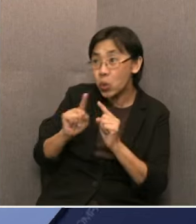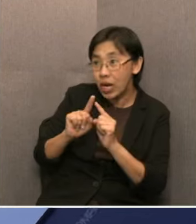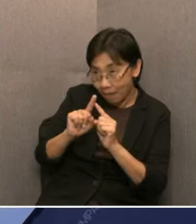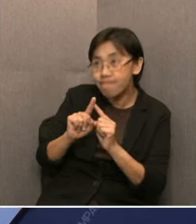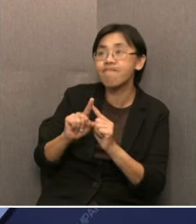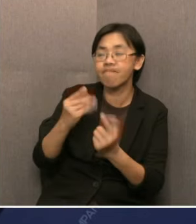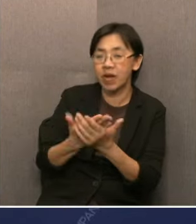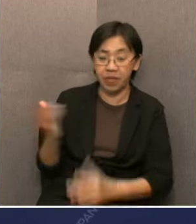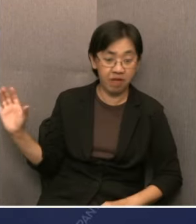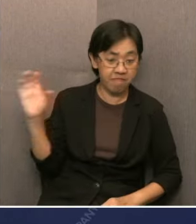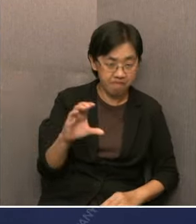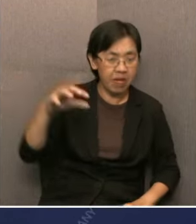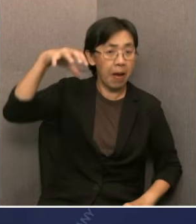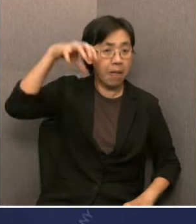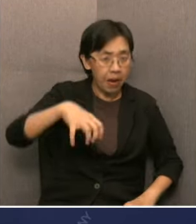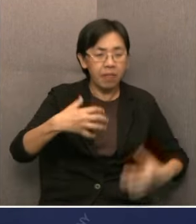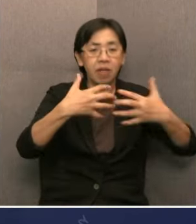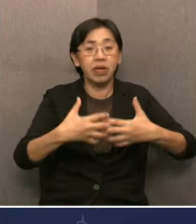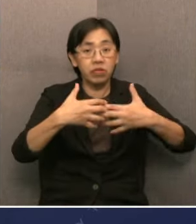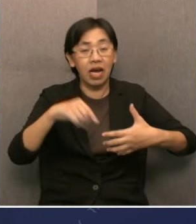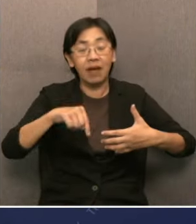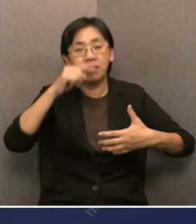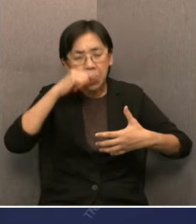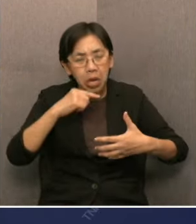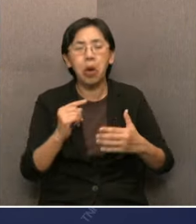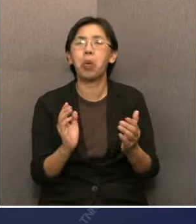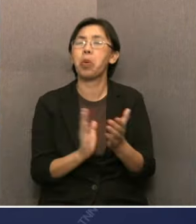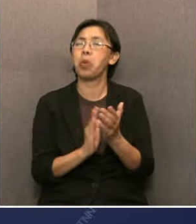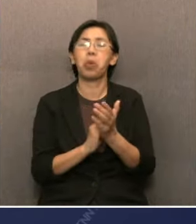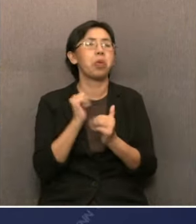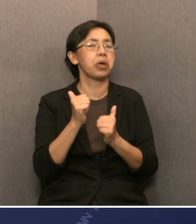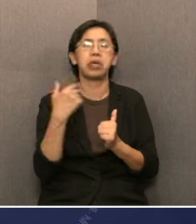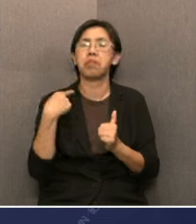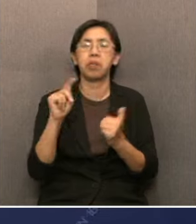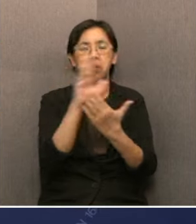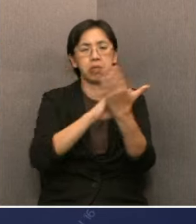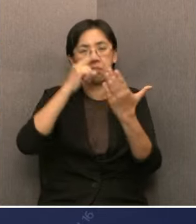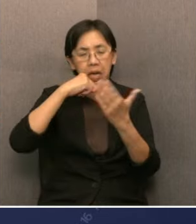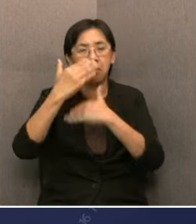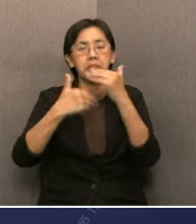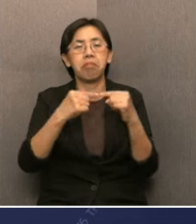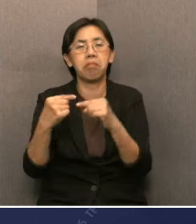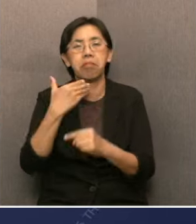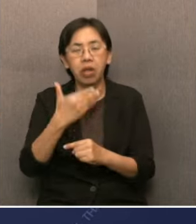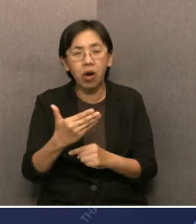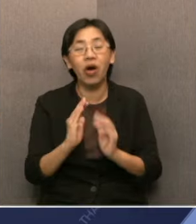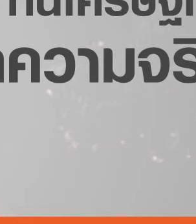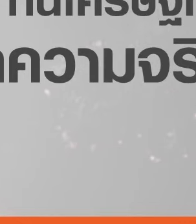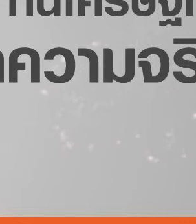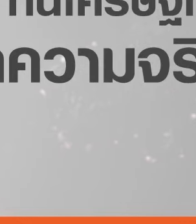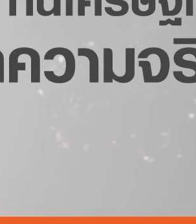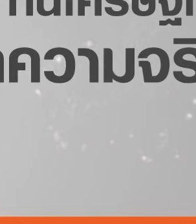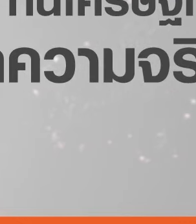ี่รถโยนในบ้านเราก็จะส่งผลดีตอบประเทศไทยผมทำให้ศรรษฐกเข้มแข็แล้วก็เติบตวได้อย่ยังอยื่นนนเองนะครัขบคณครั Pisa ครั